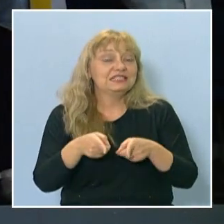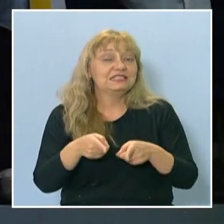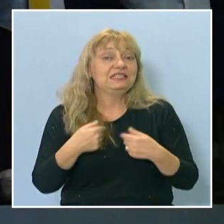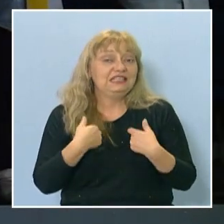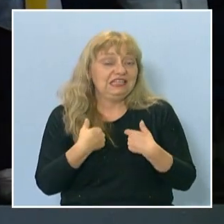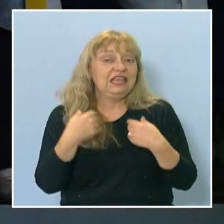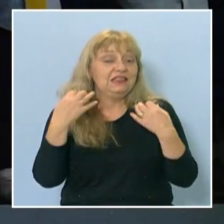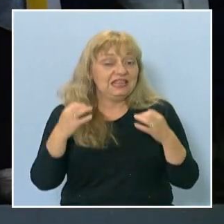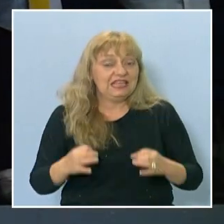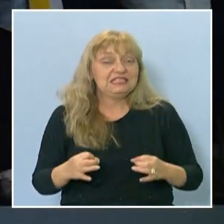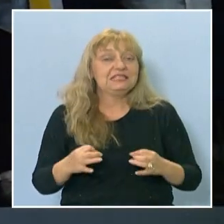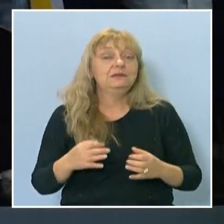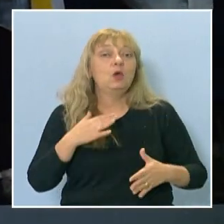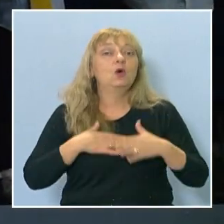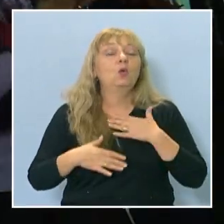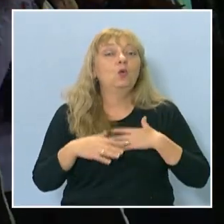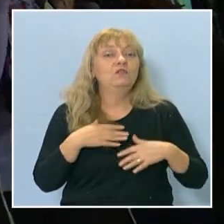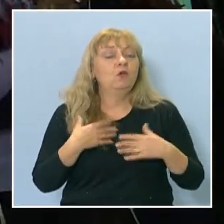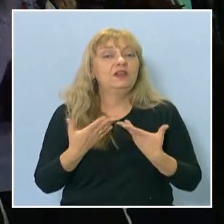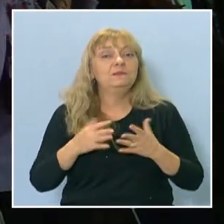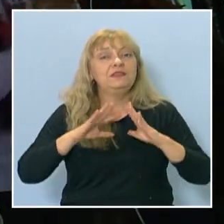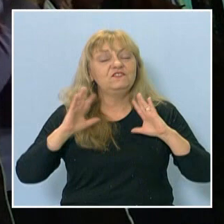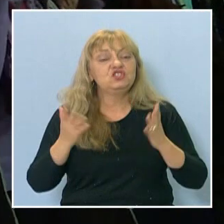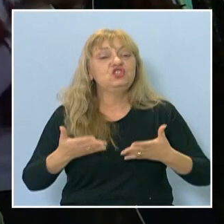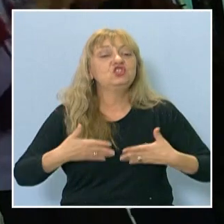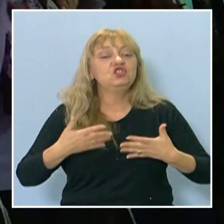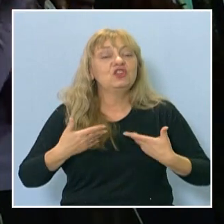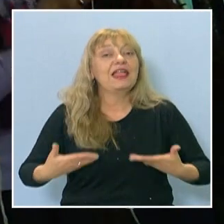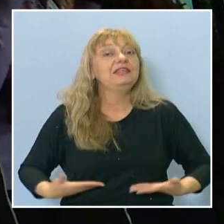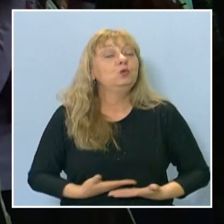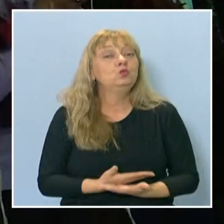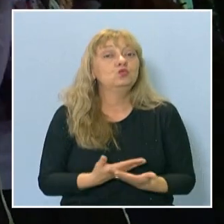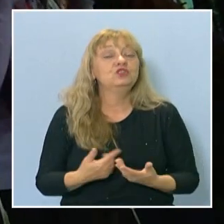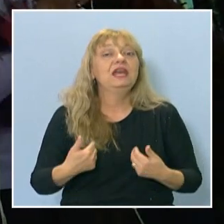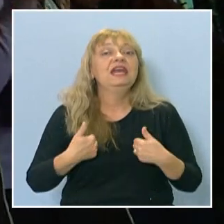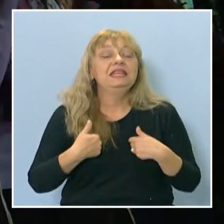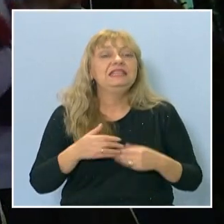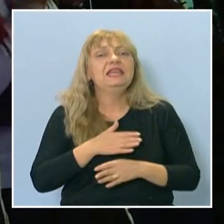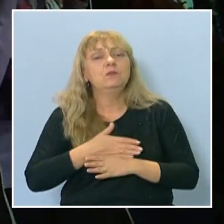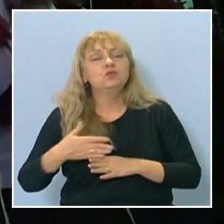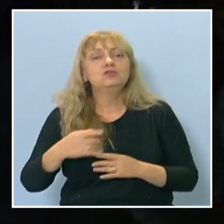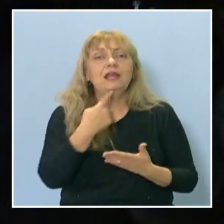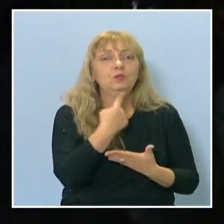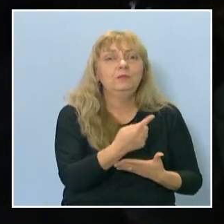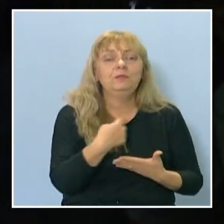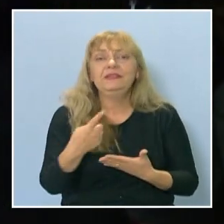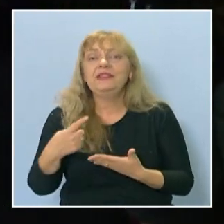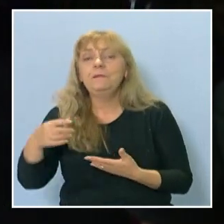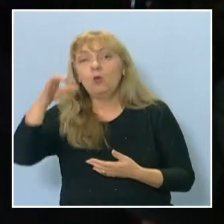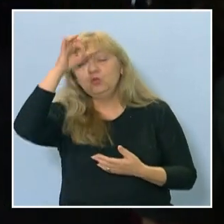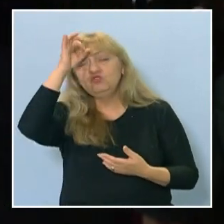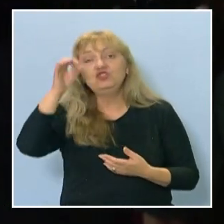наистина удовлетворихме всички желания и потребности. Ние постоянно анкетираме учениците, кое за тях